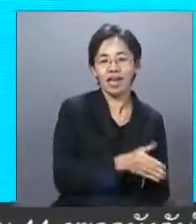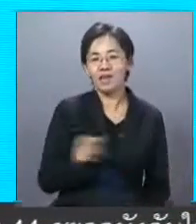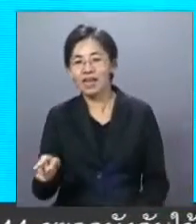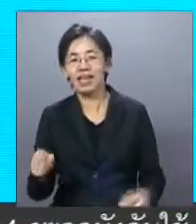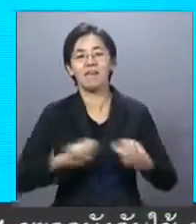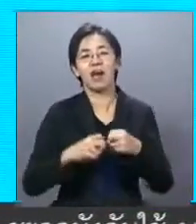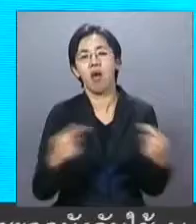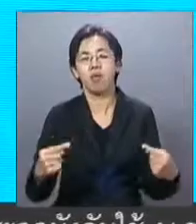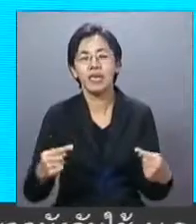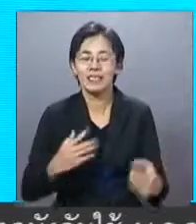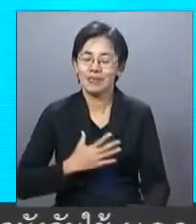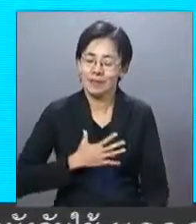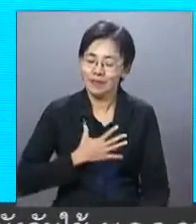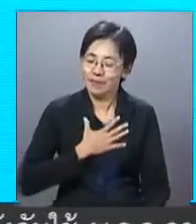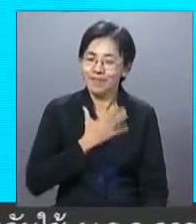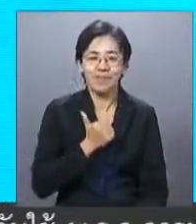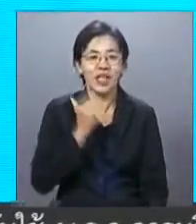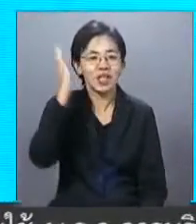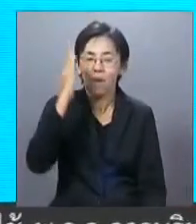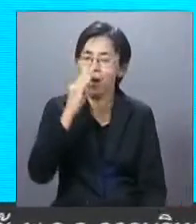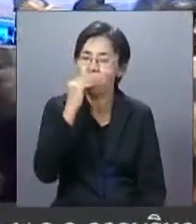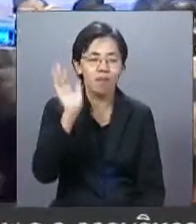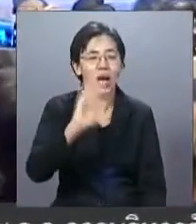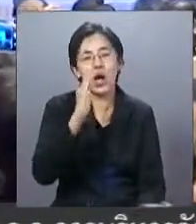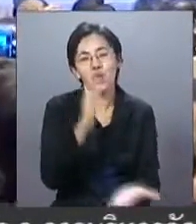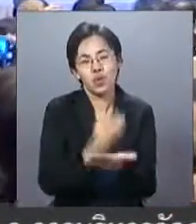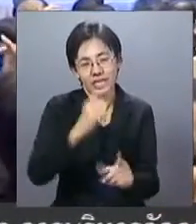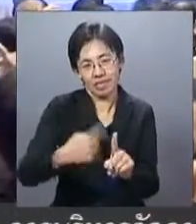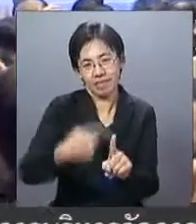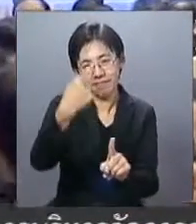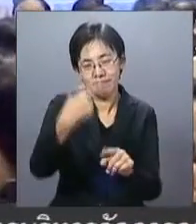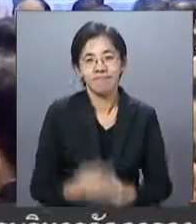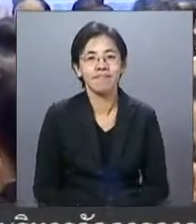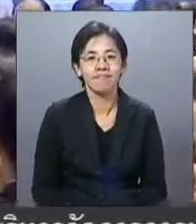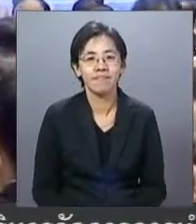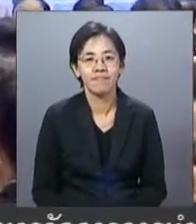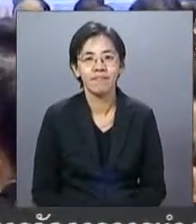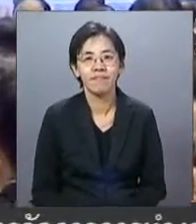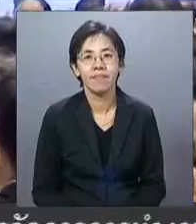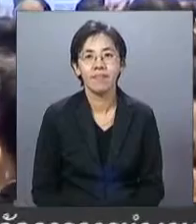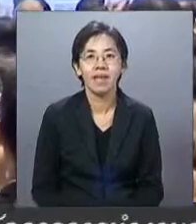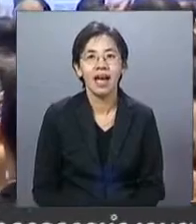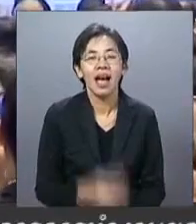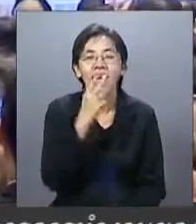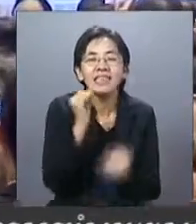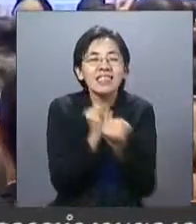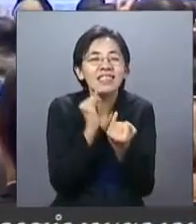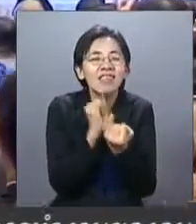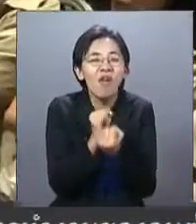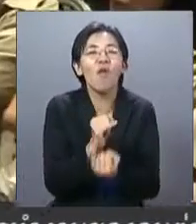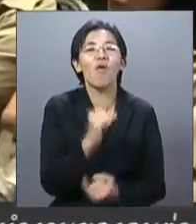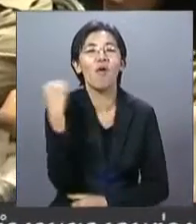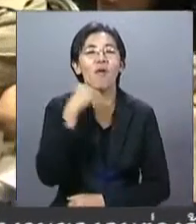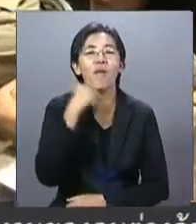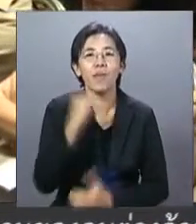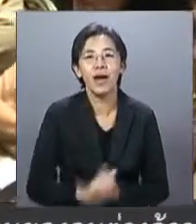ผมก็กุ้มใจจริงต้องหยุดพูดทั้งเดือนเลยมันผมว่านะ อาจจะชินตาชินหูกันอยู่บ้างสำหรับการ